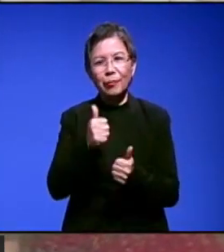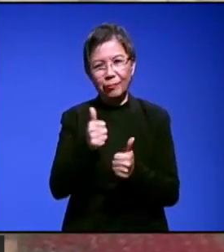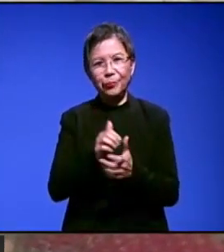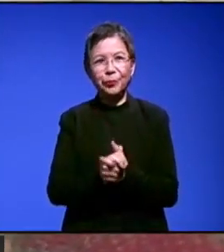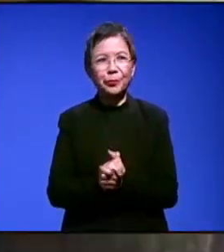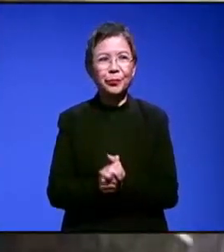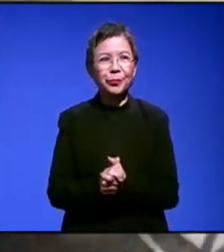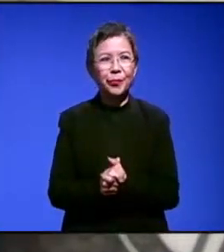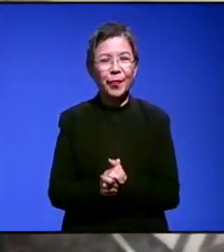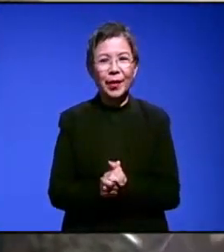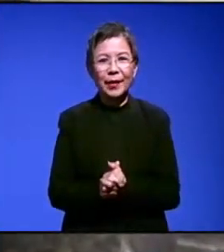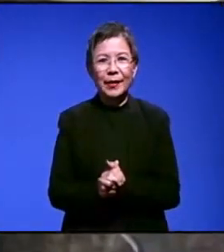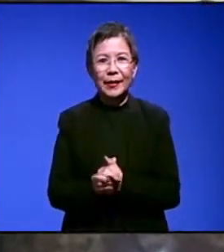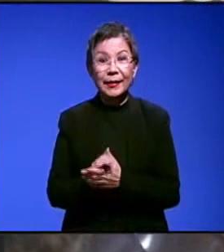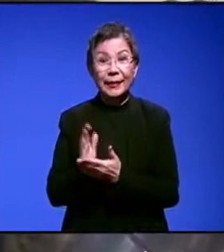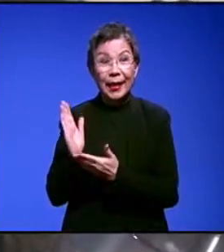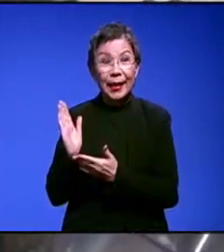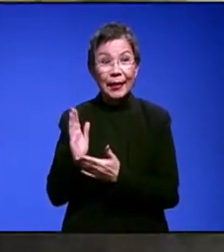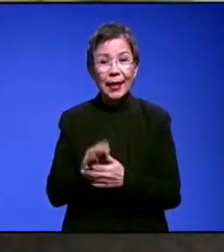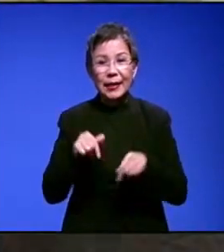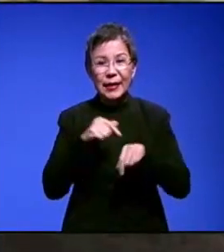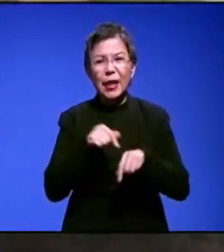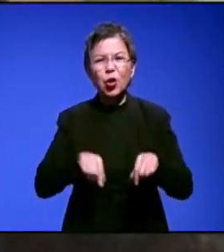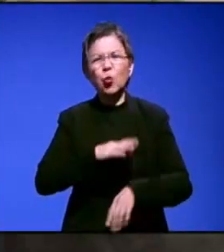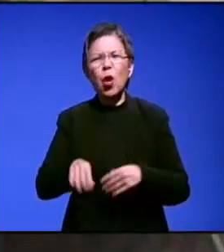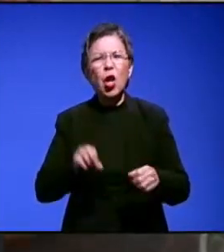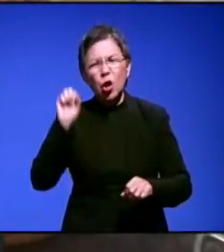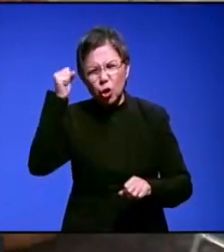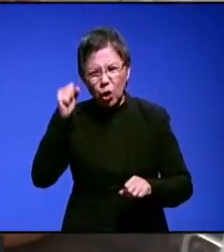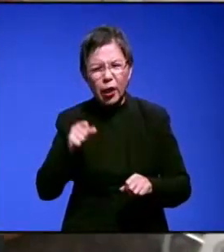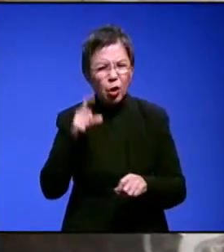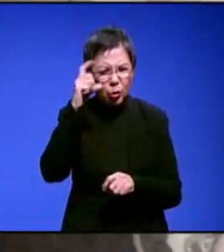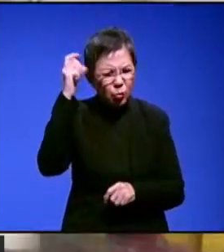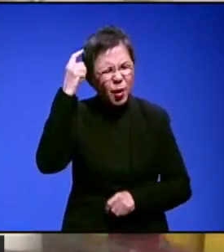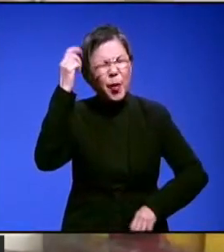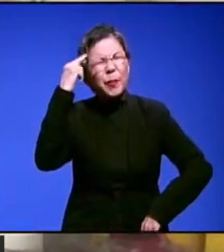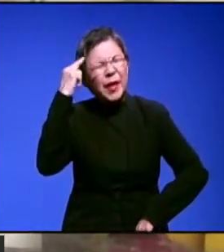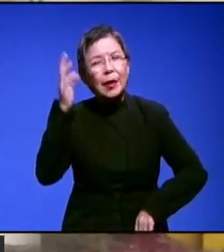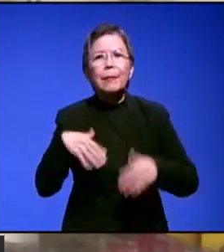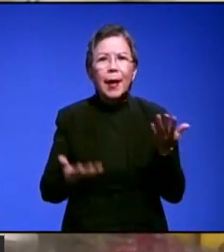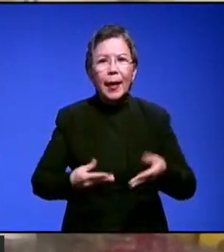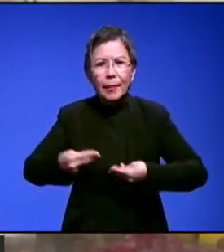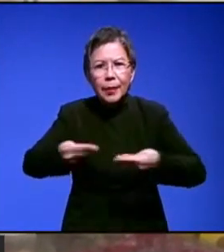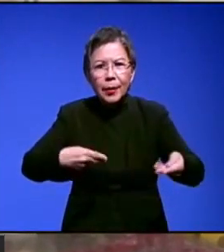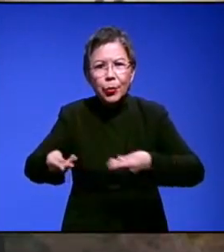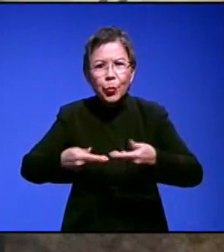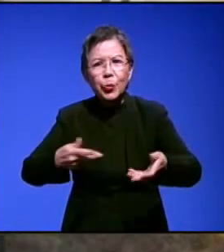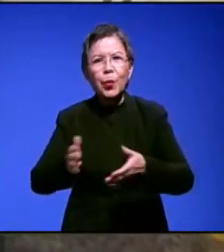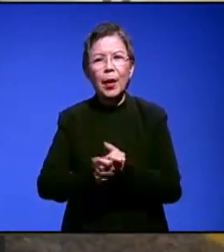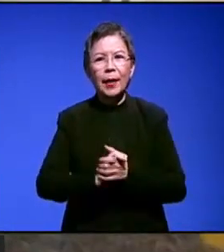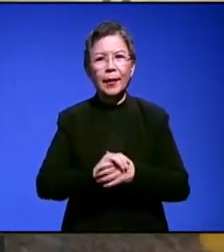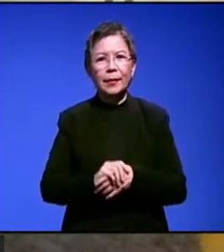Bisnis kini memang berada di posisi sulit, sehingga pedagang benar-benar harus putar otak untuk menggait konsumen